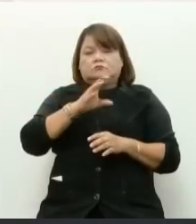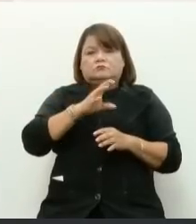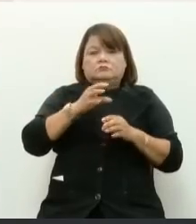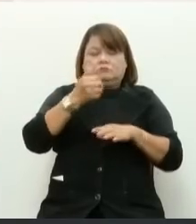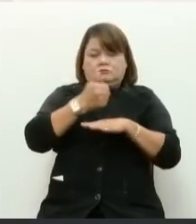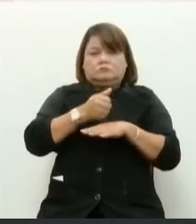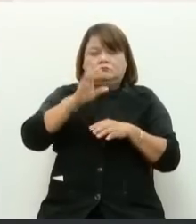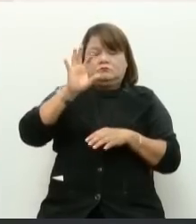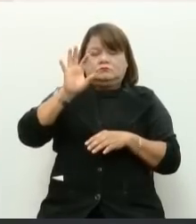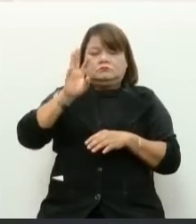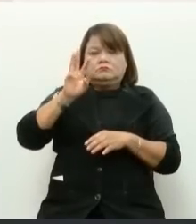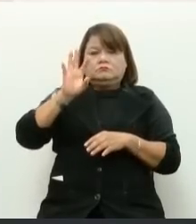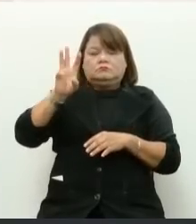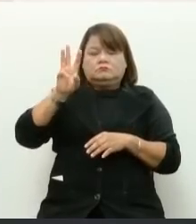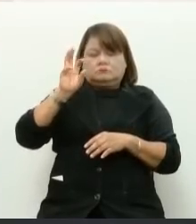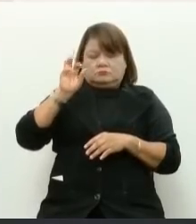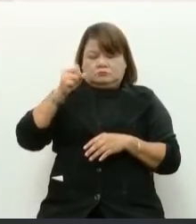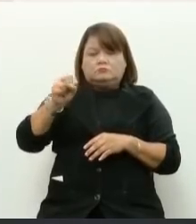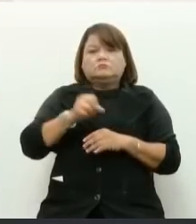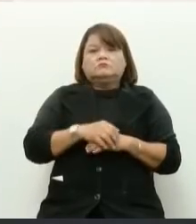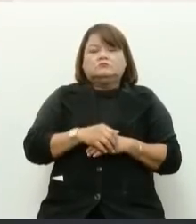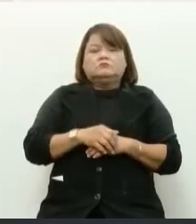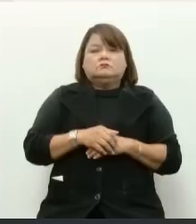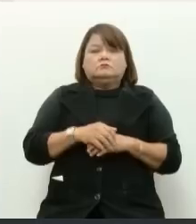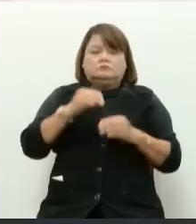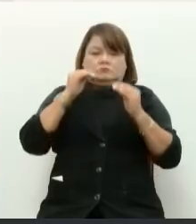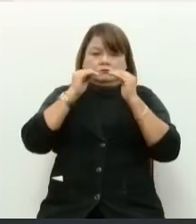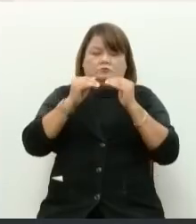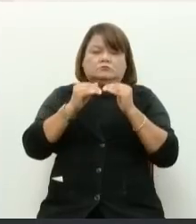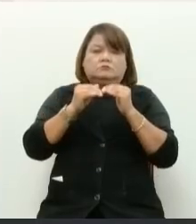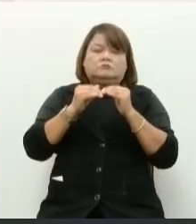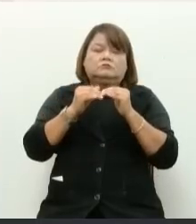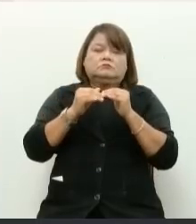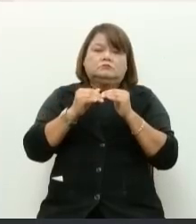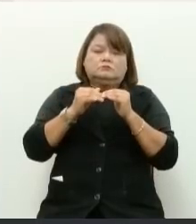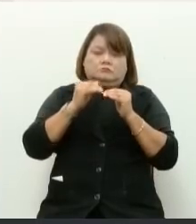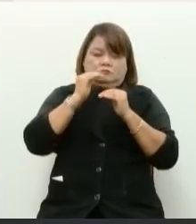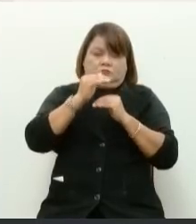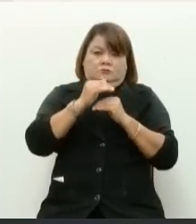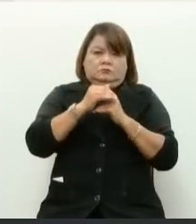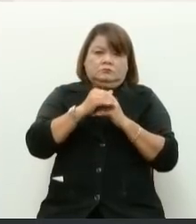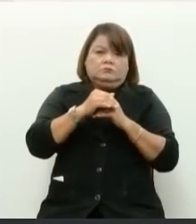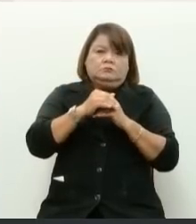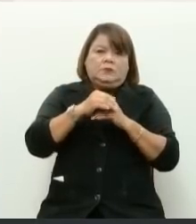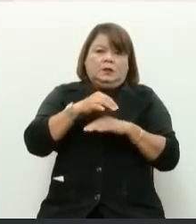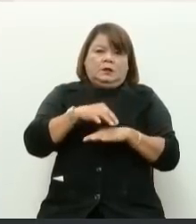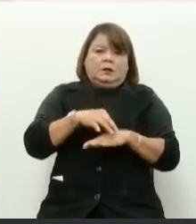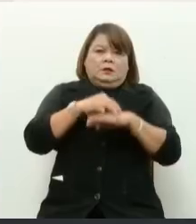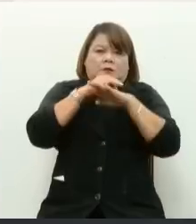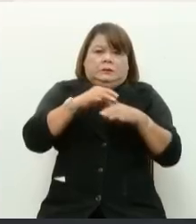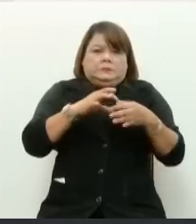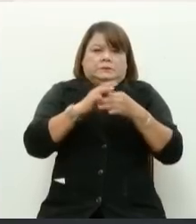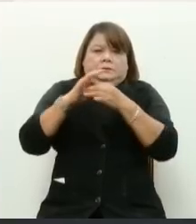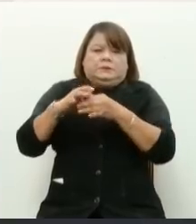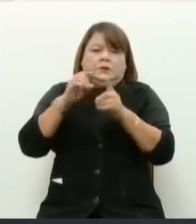การหรือชำนาญการพิเศษเนี่ยคือ1อ่ะตรงมาตรฐานกำหนดตำแหน่ง2เนี่ยเชื่อมโยงตัวชี้วัด3